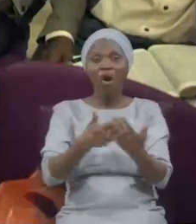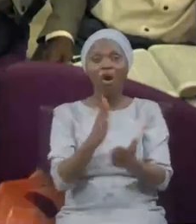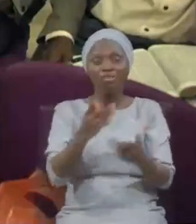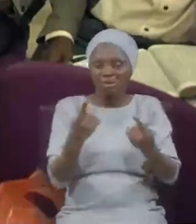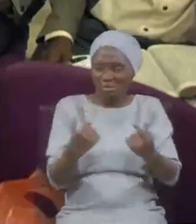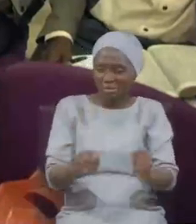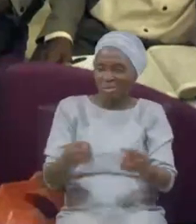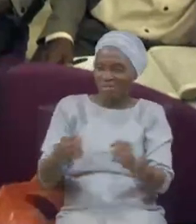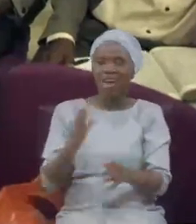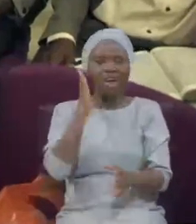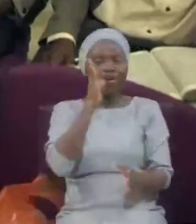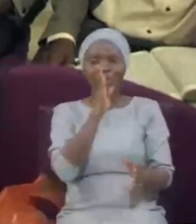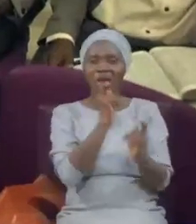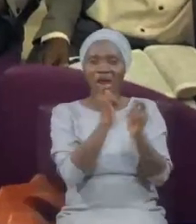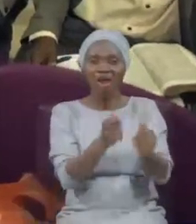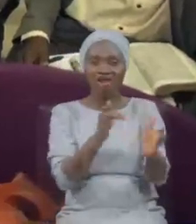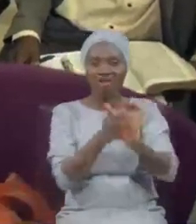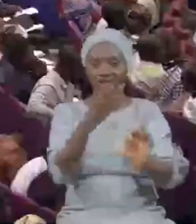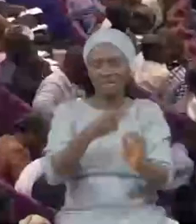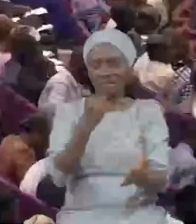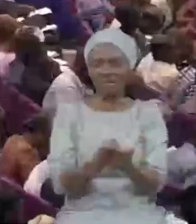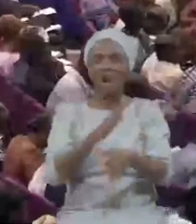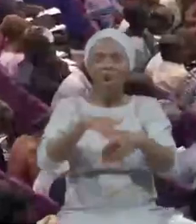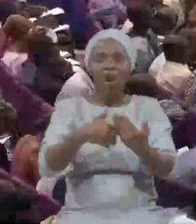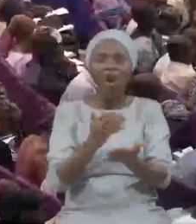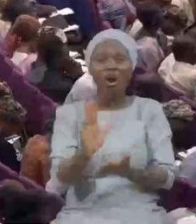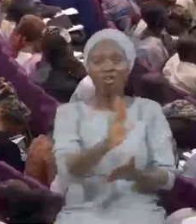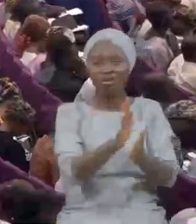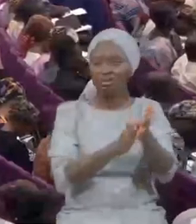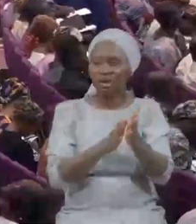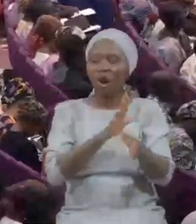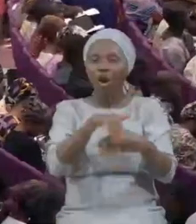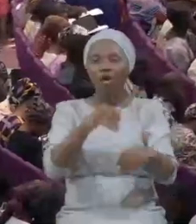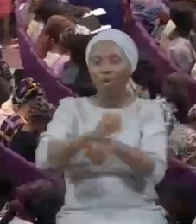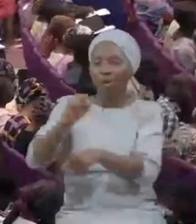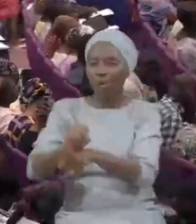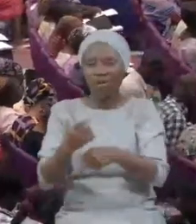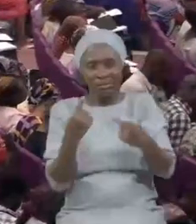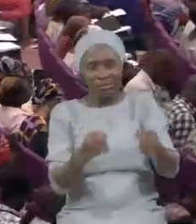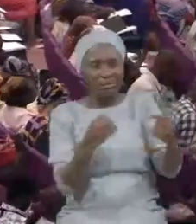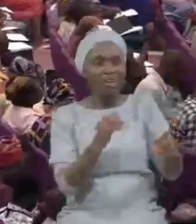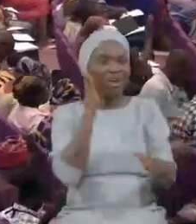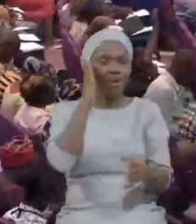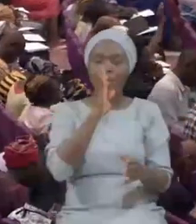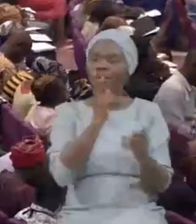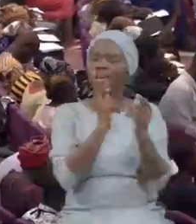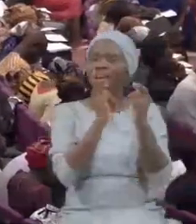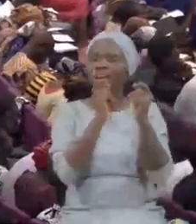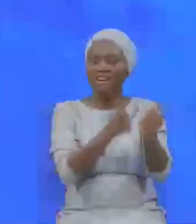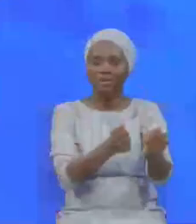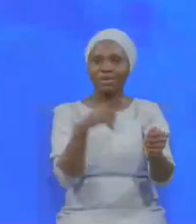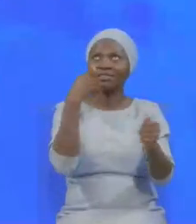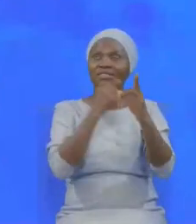récompensée. Vos efforts seront récompensés. Votre aspiration sera récompensée. Dit l'Éternel,